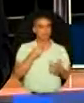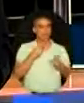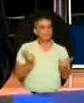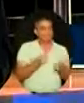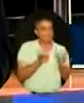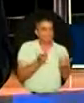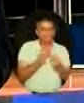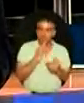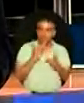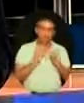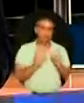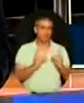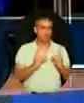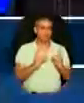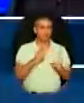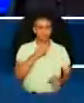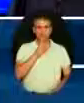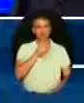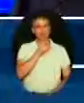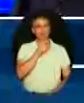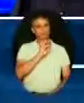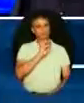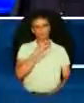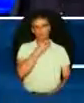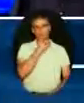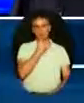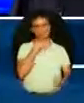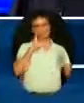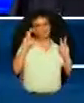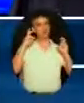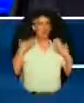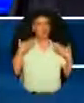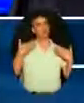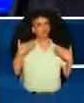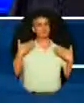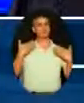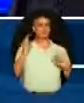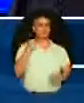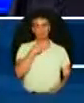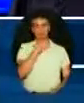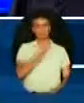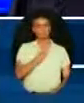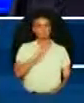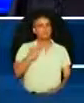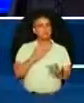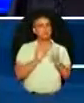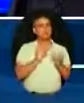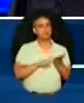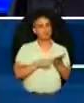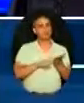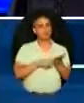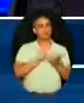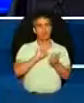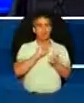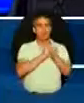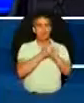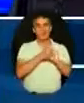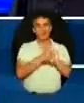יחפשו כל דרך. עכשיו, זה גם עניין שאני לא רוצה להגיד לזה אופנה במרכאות, לבוא ולומר מהי הדרך הנכונה או